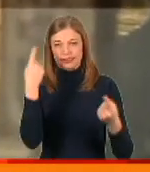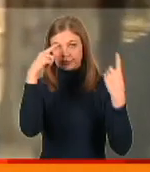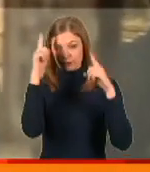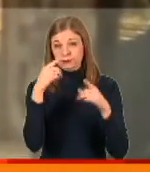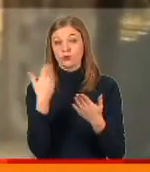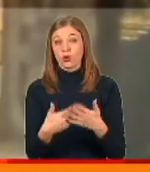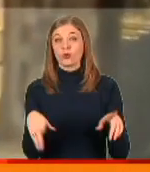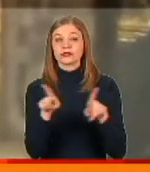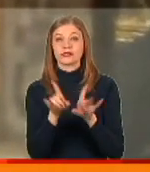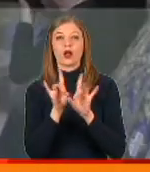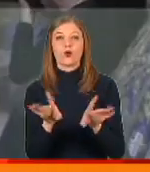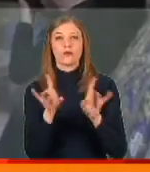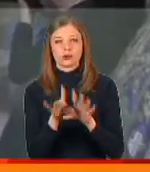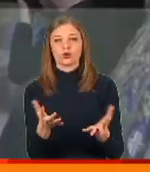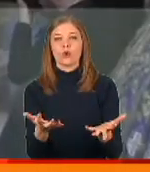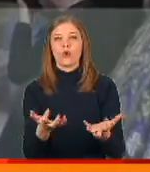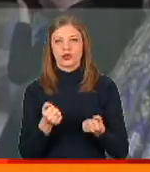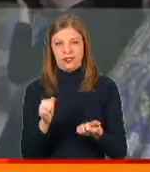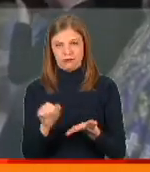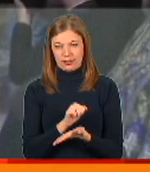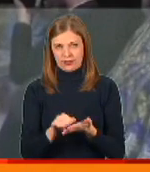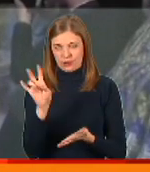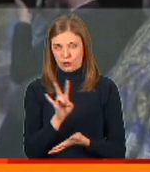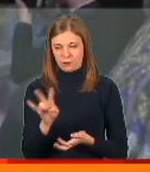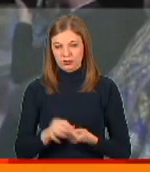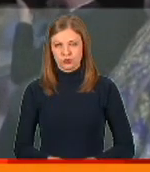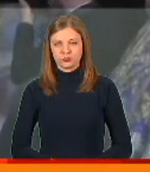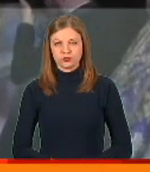фантазії. Ось так описують отримання Томосу.